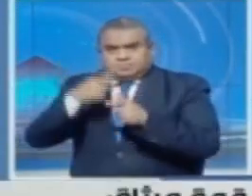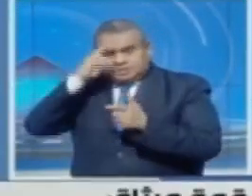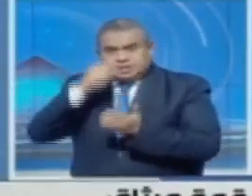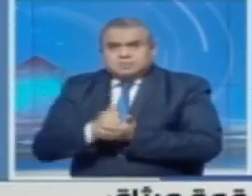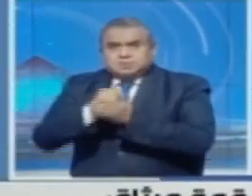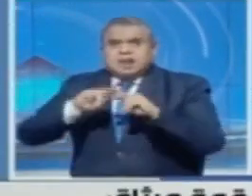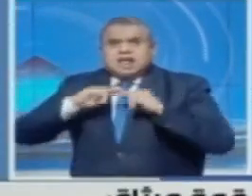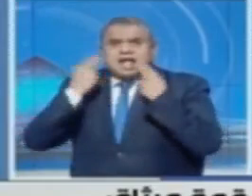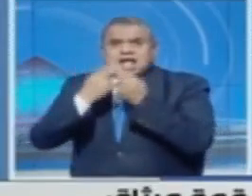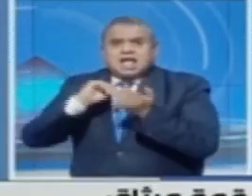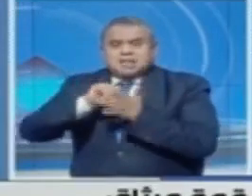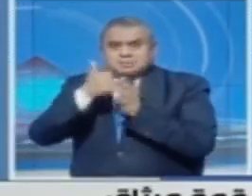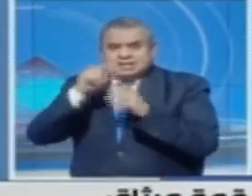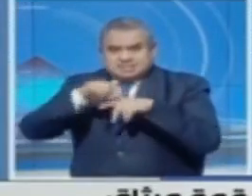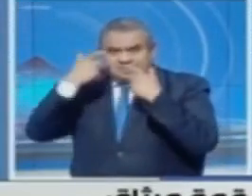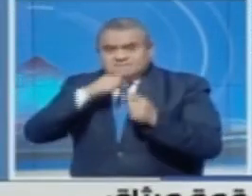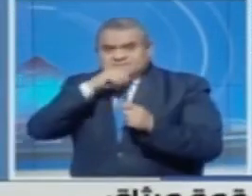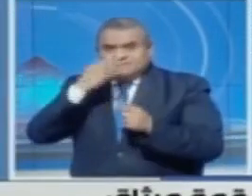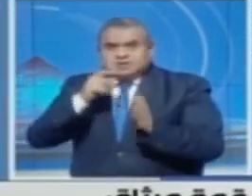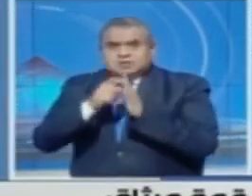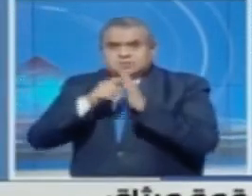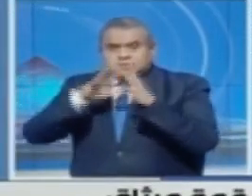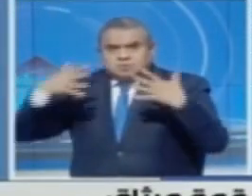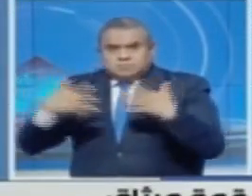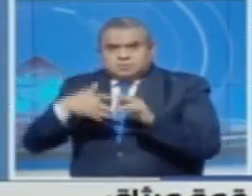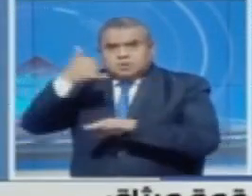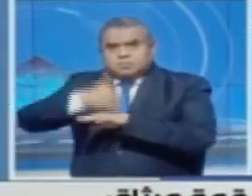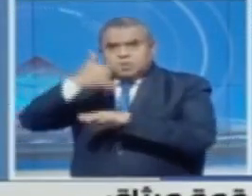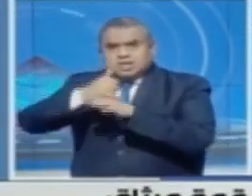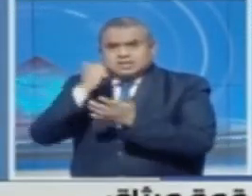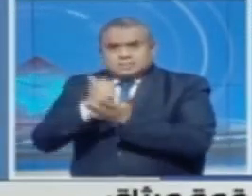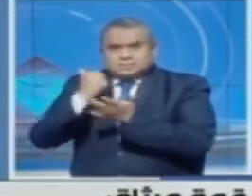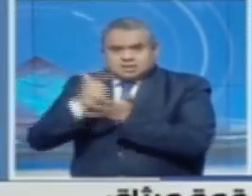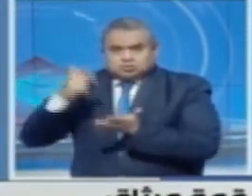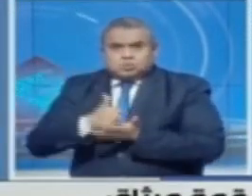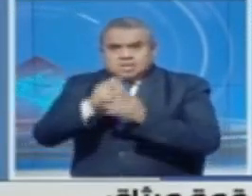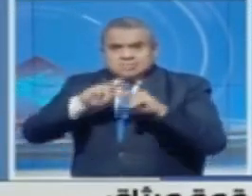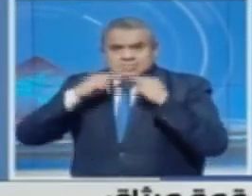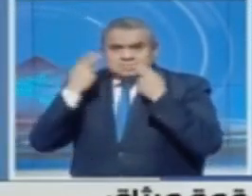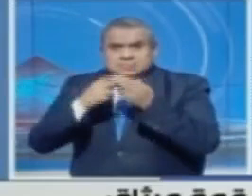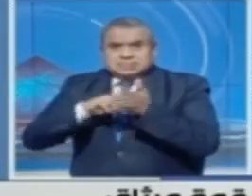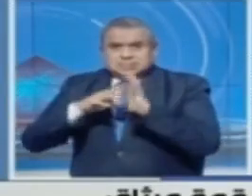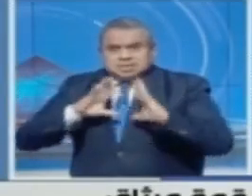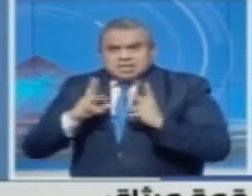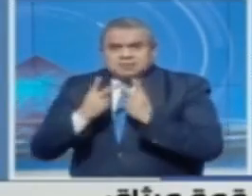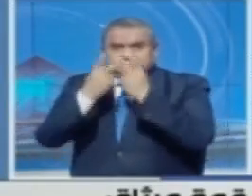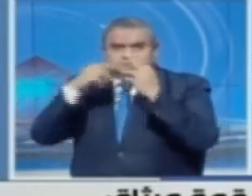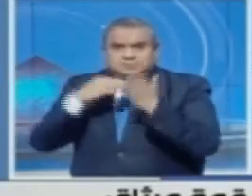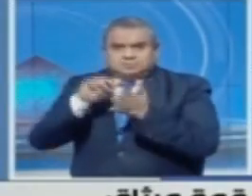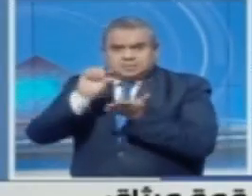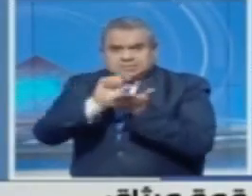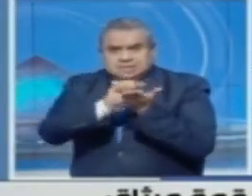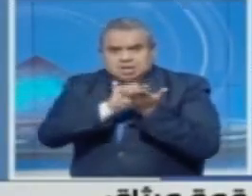العالمي الجديد في باريس، مؤكدا ضرورة تكاتف مؤسسات التمويل الدولية لتحقيق التنمية المستدامة في الدول